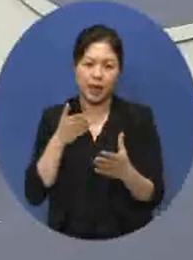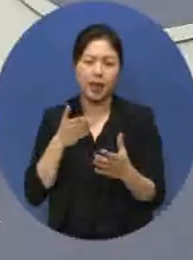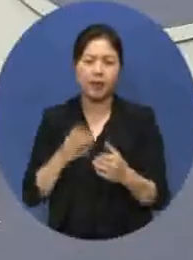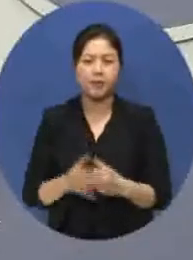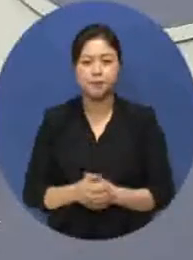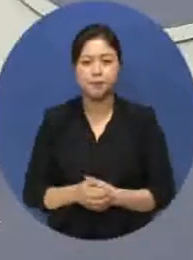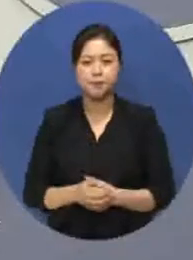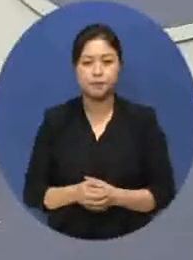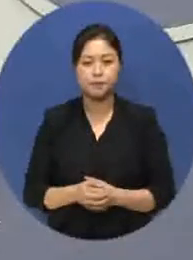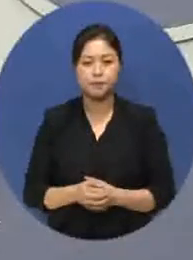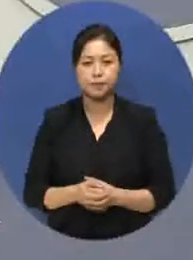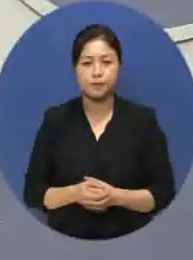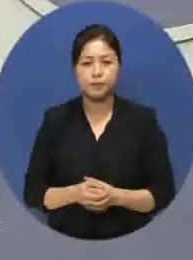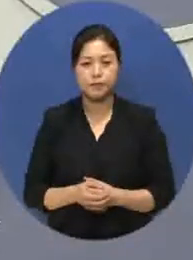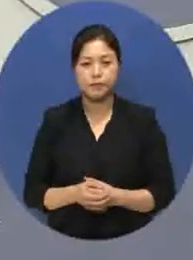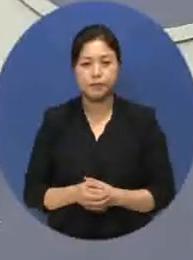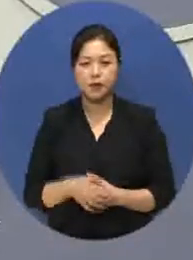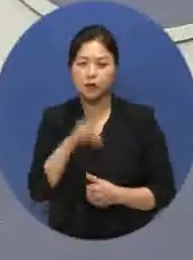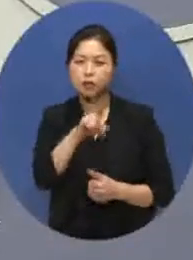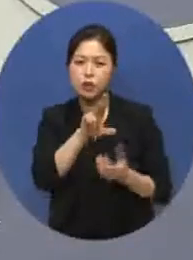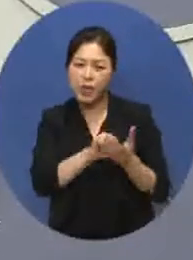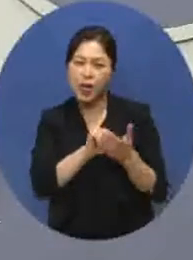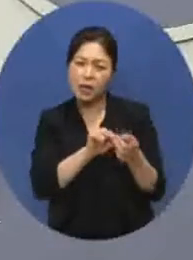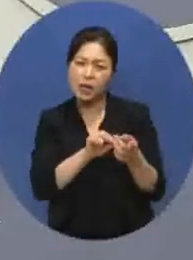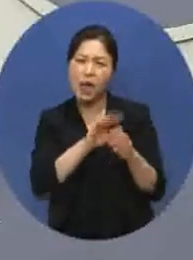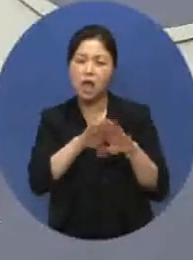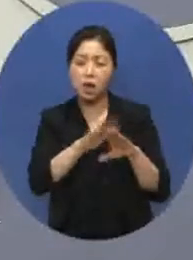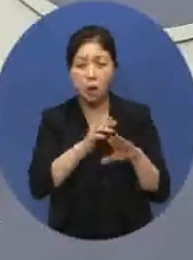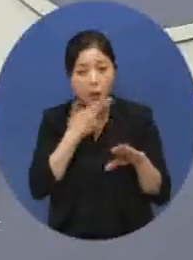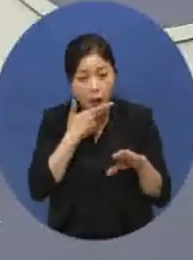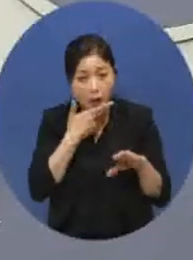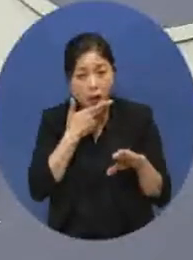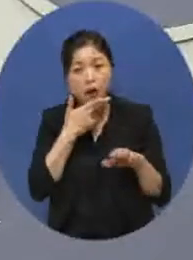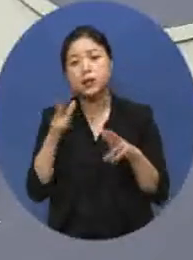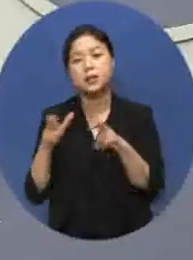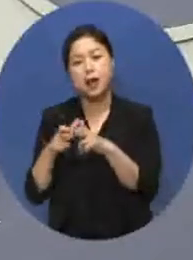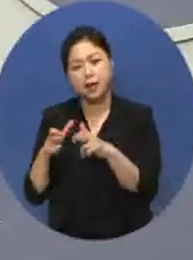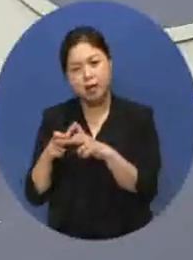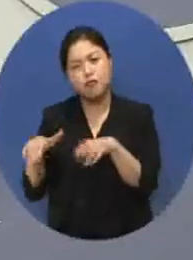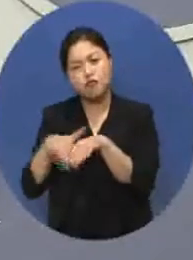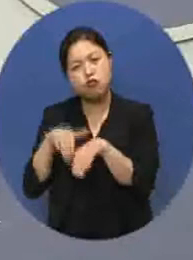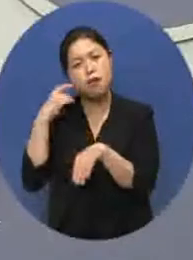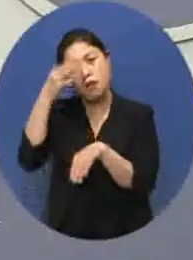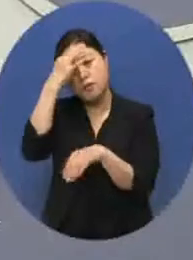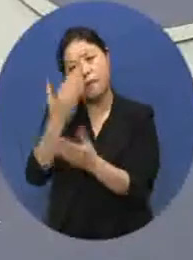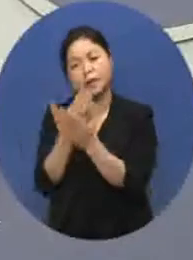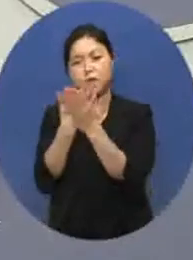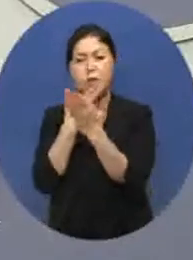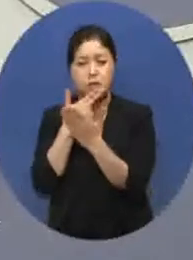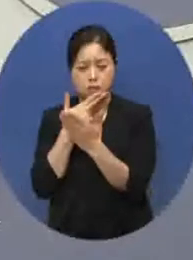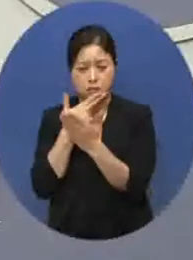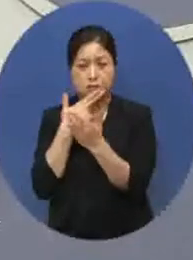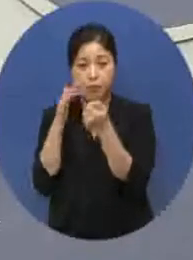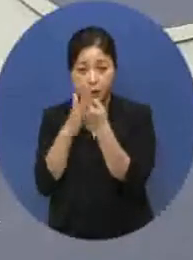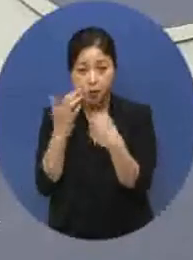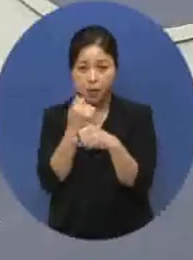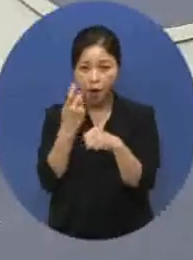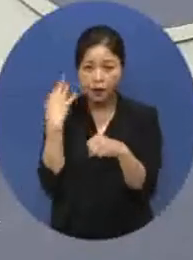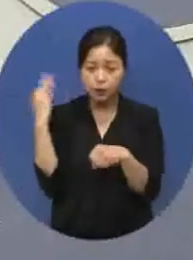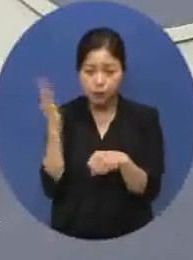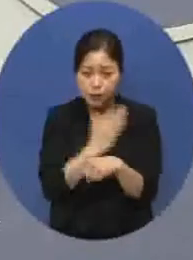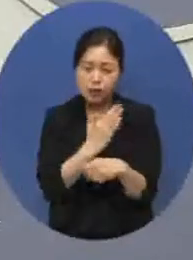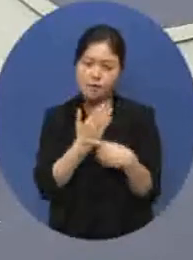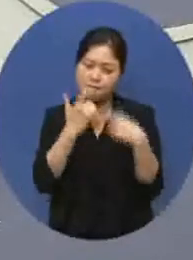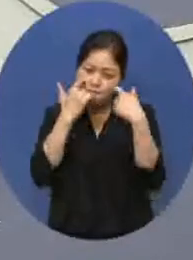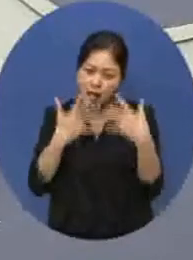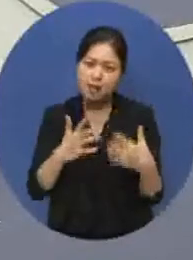그래서 이런 이게 해결이 안 돼서는 장애 문화 예술이 발전이 안 된다. 그래서 몇 년 전부터 이제 그걸 강조하고